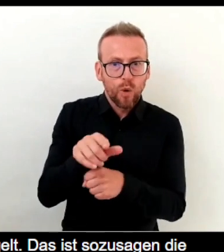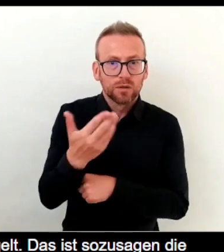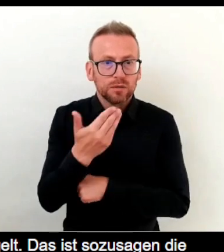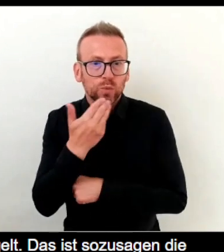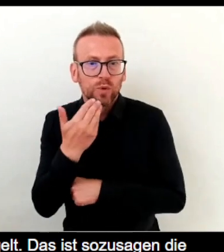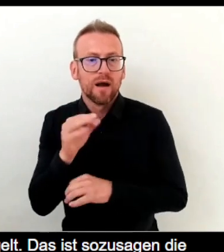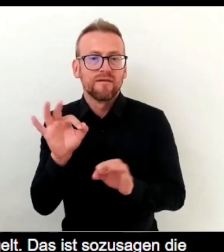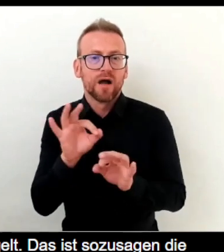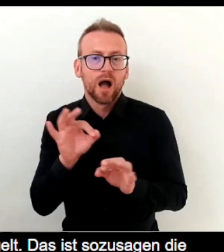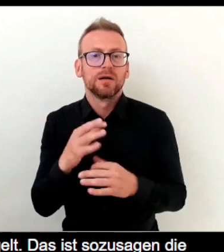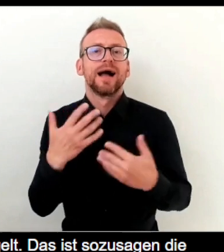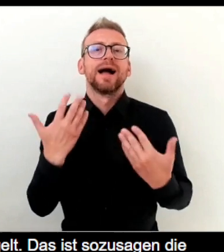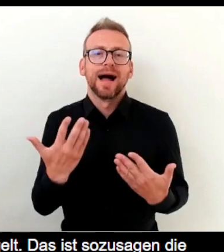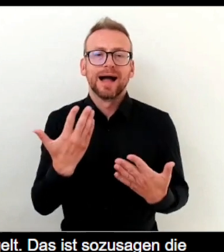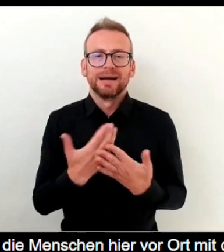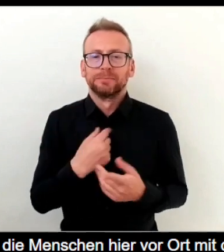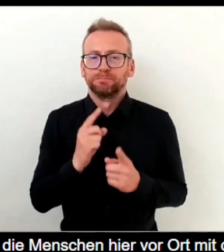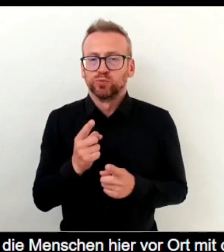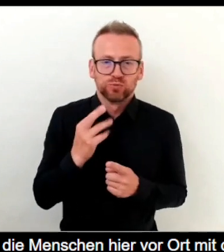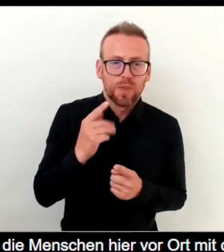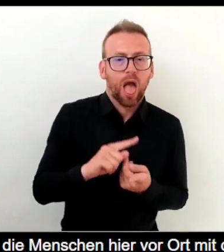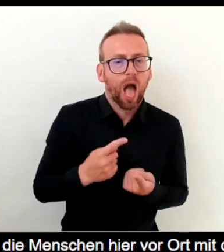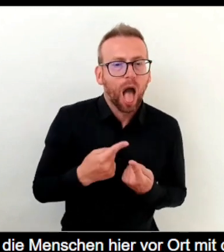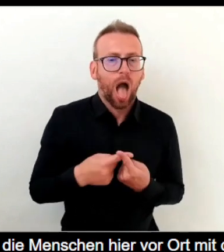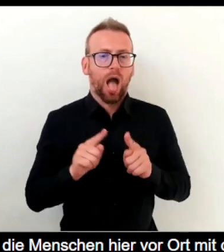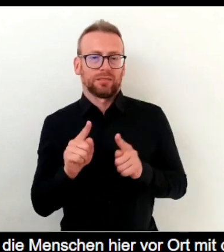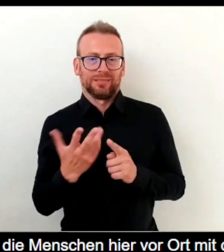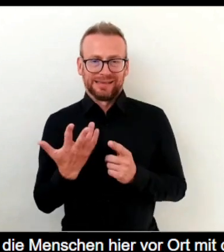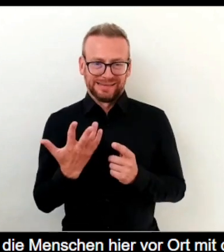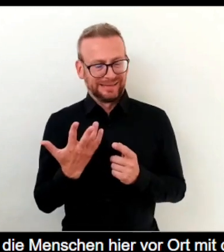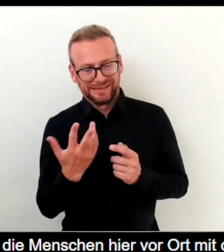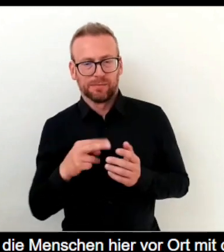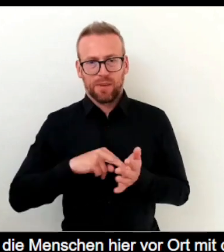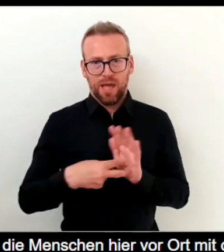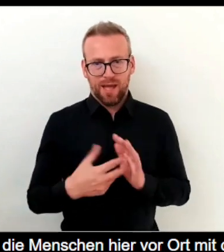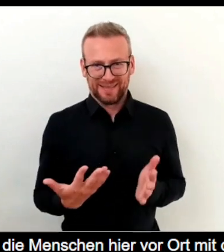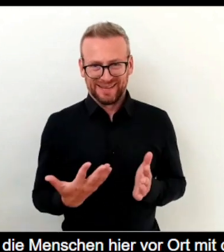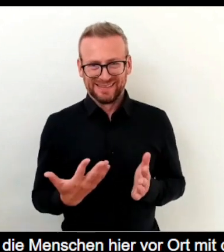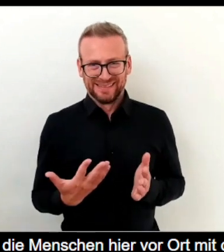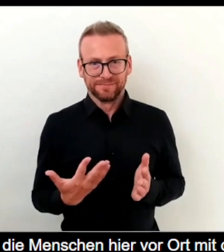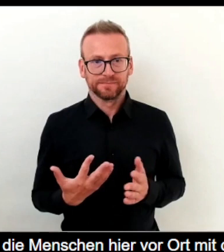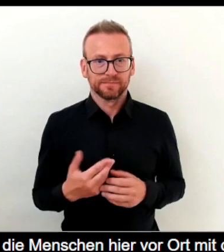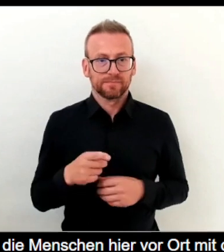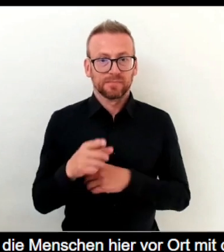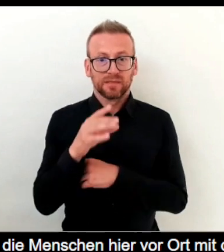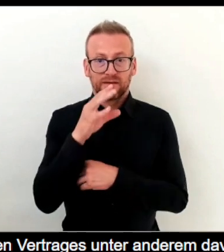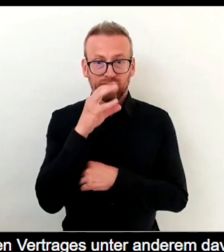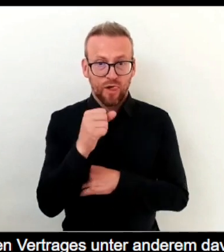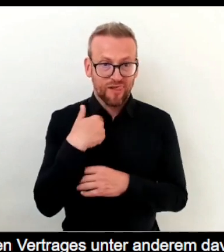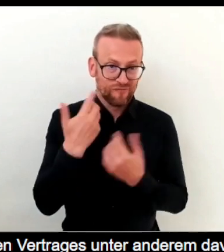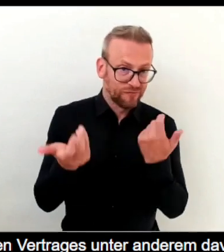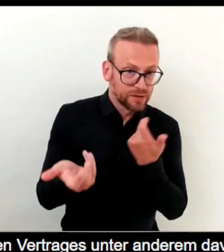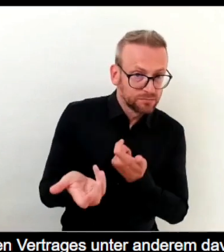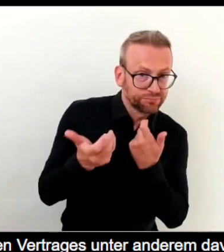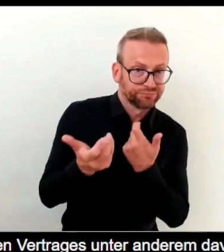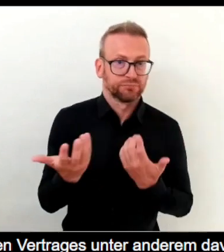im Ruhrgebiet des Wolfes anders ist, als in den ländlichen Regionen in Bayern oder zum Beispiel in Niedersachsen. Und deshalb wollen wir hier eine